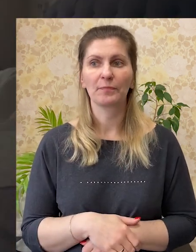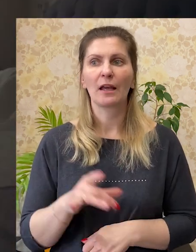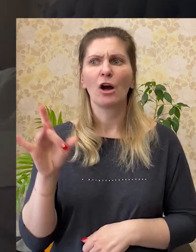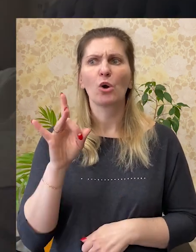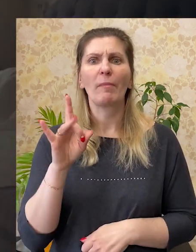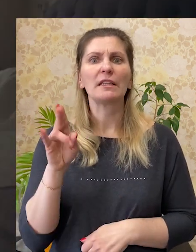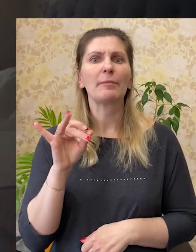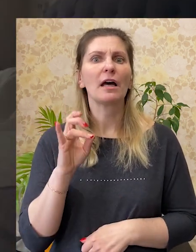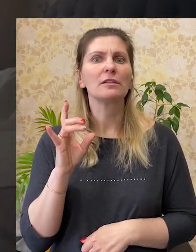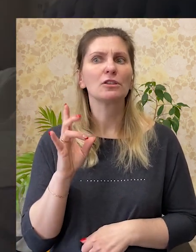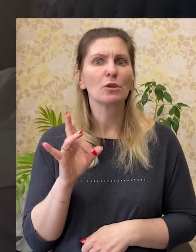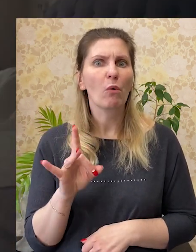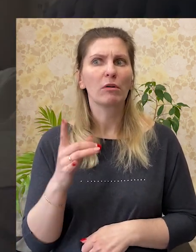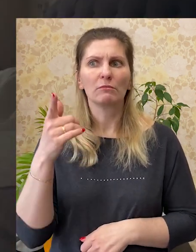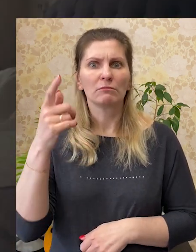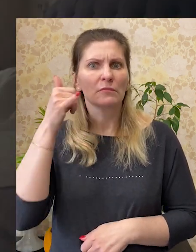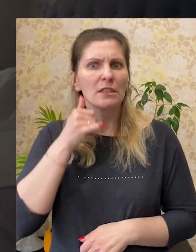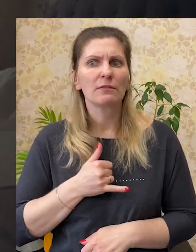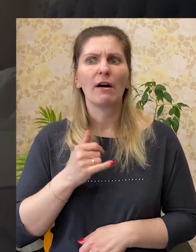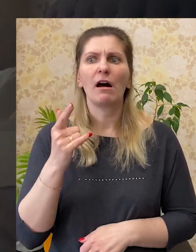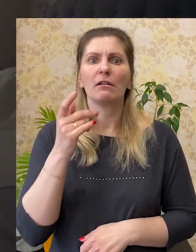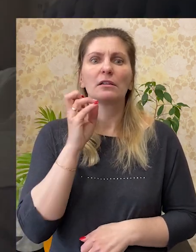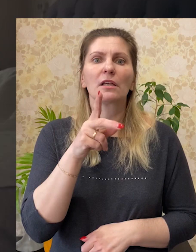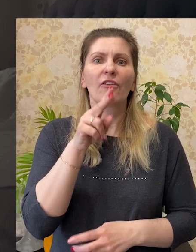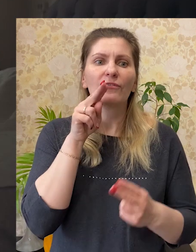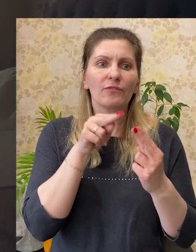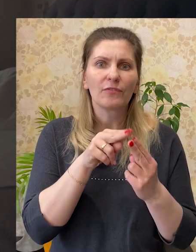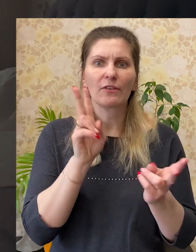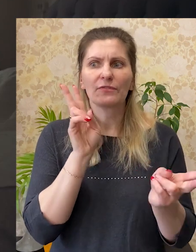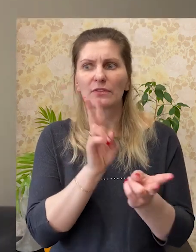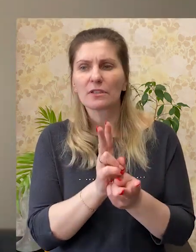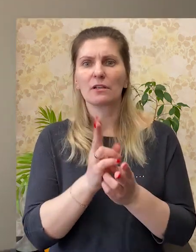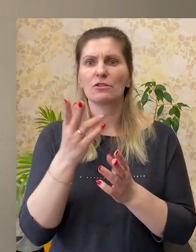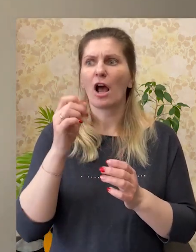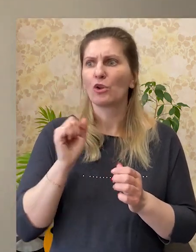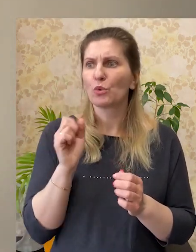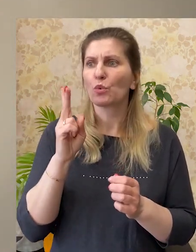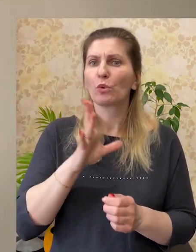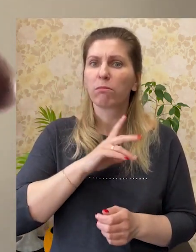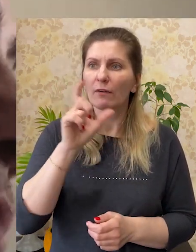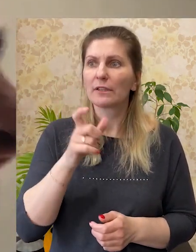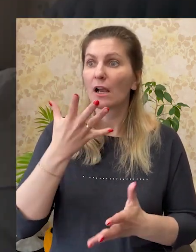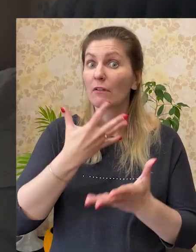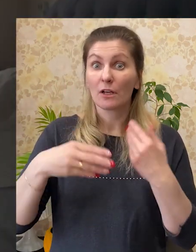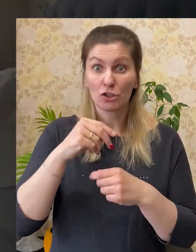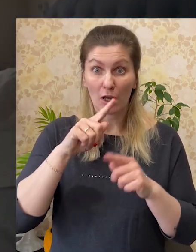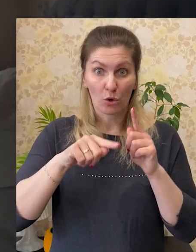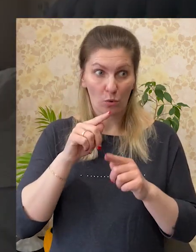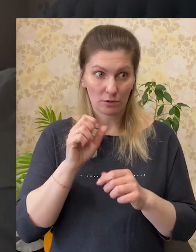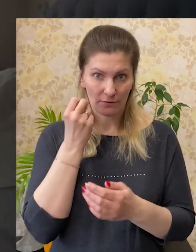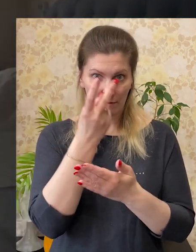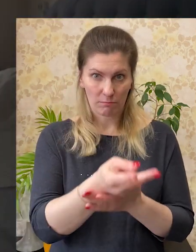Роспотребнадзор, звонки, с кем ты виделся, все, всех моих друзей, с кем мы летали, срочно тоже забрали всех родственников. У меня мама отвозила